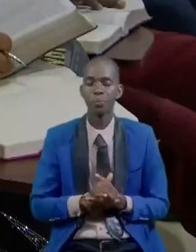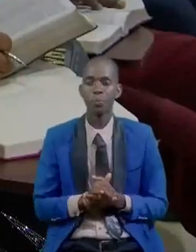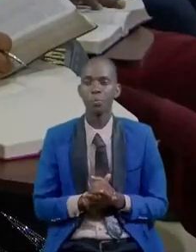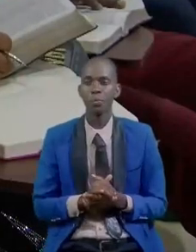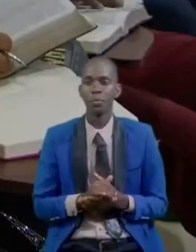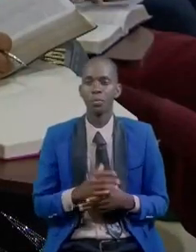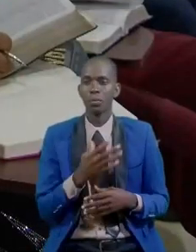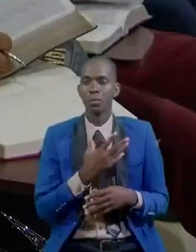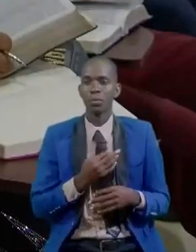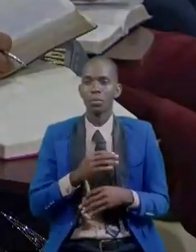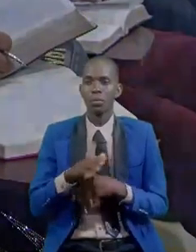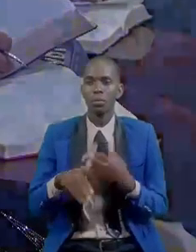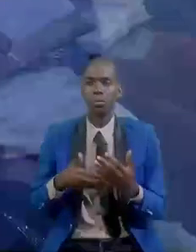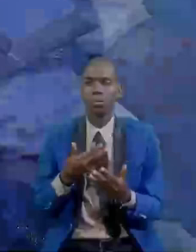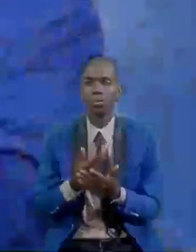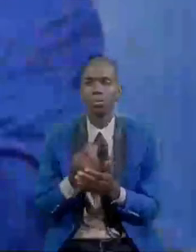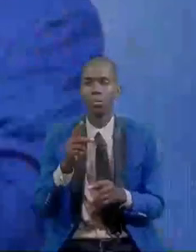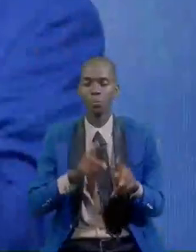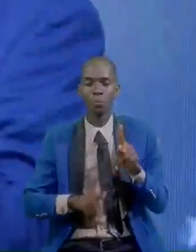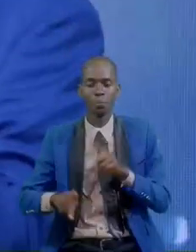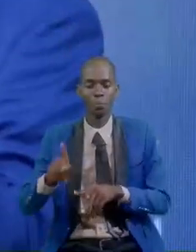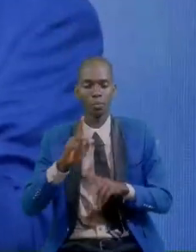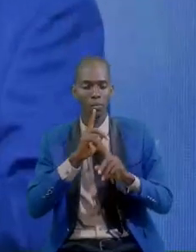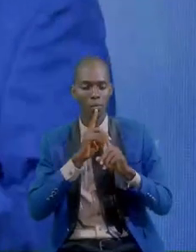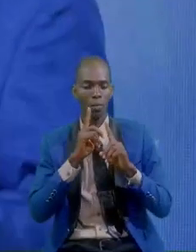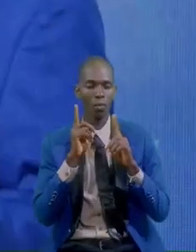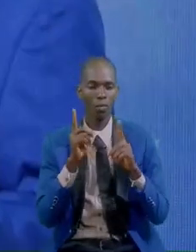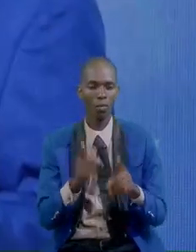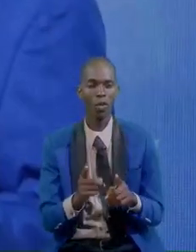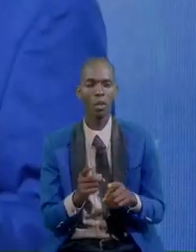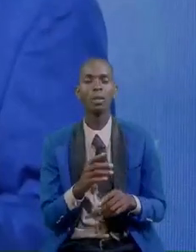Et tout le peuple répondit en disant, c'est bien.